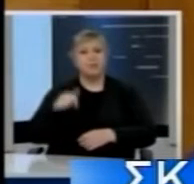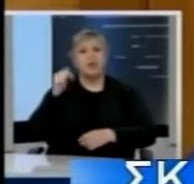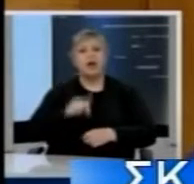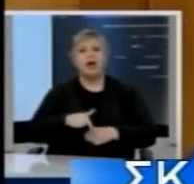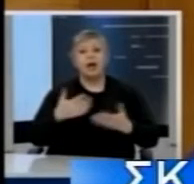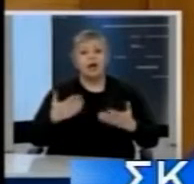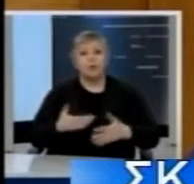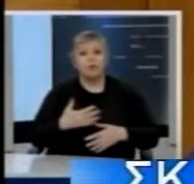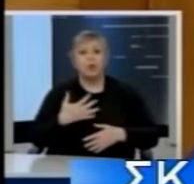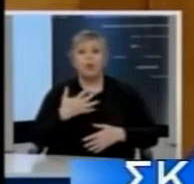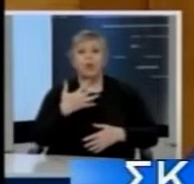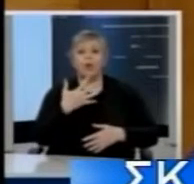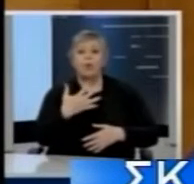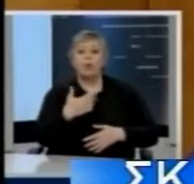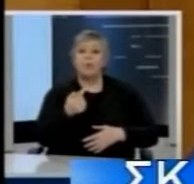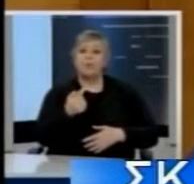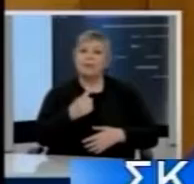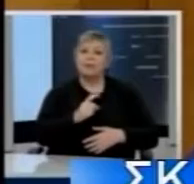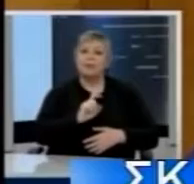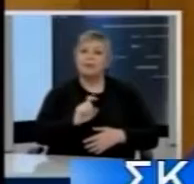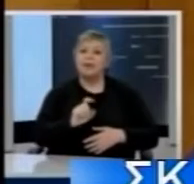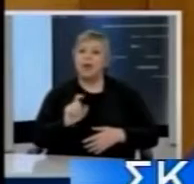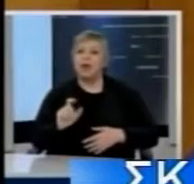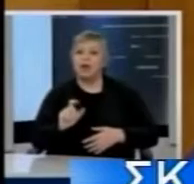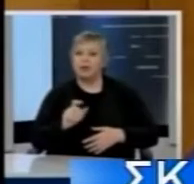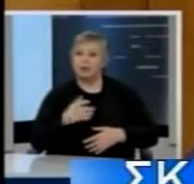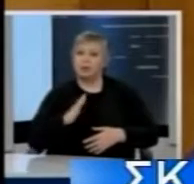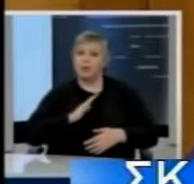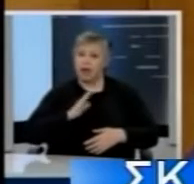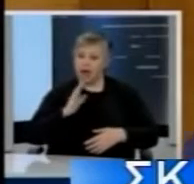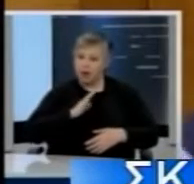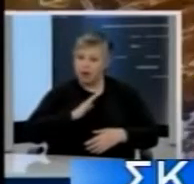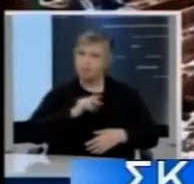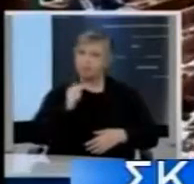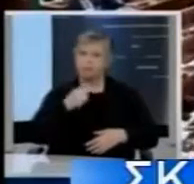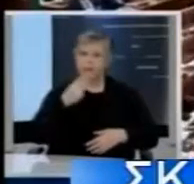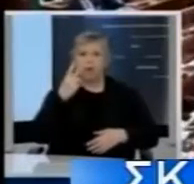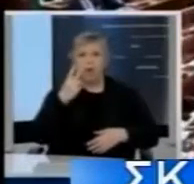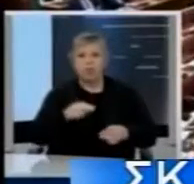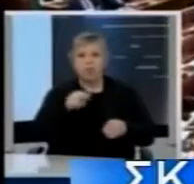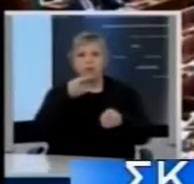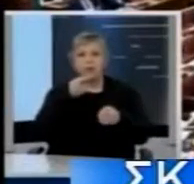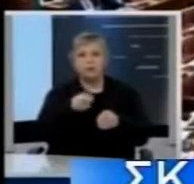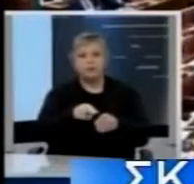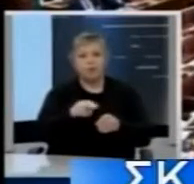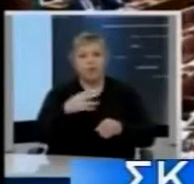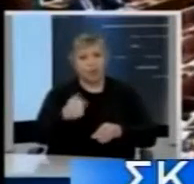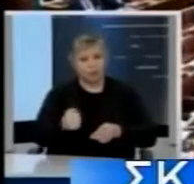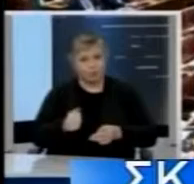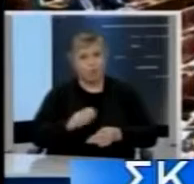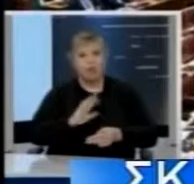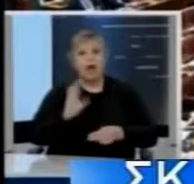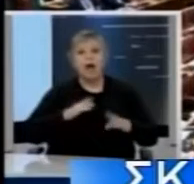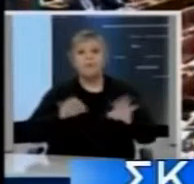εκατομμύρια εξ αυτών, κοντά στο 90% των φορολογημένων. Και συγκεκριμένα, για περιουσίες